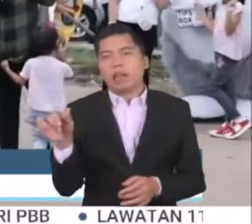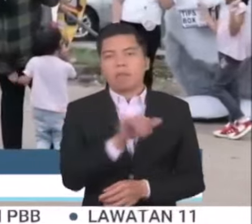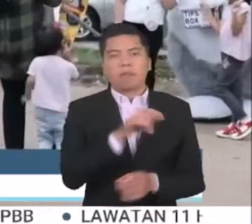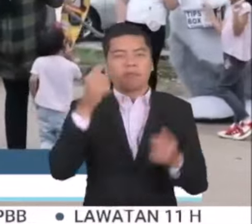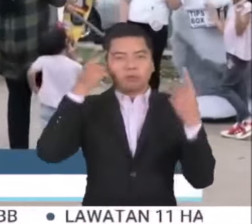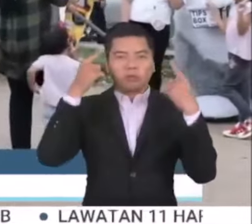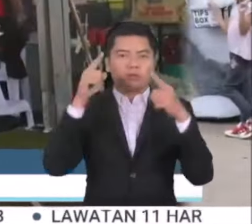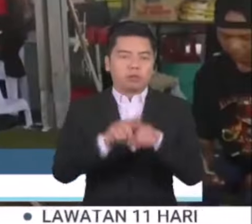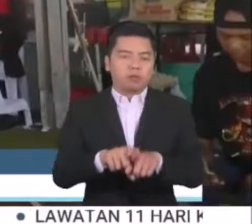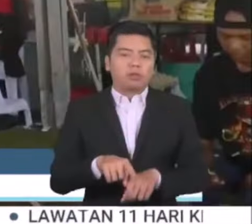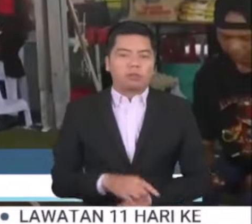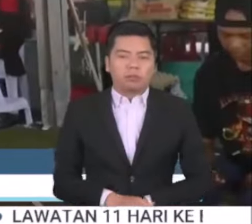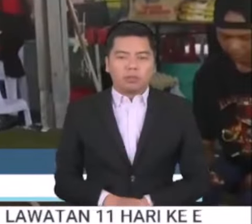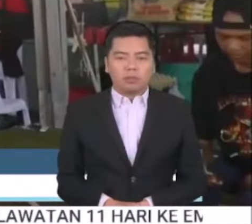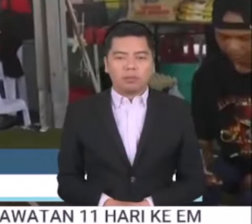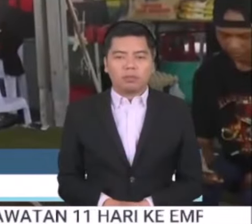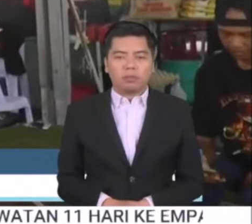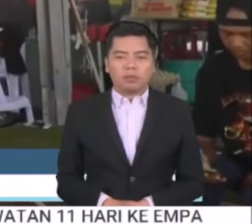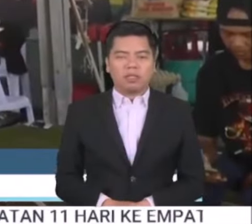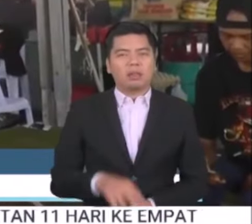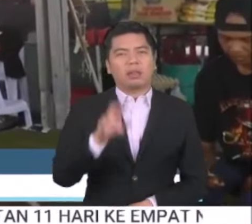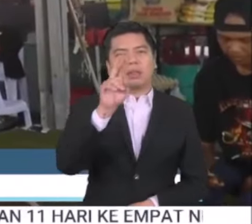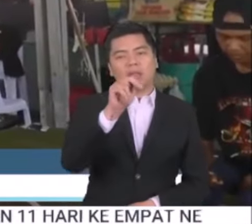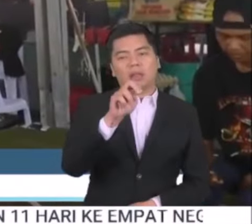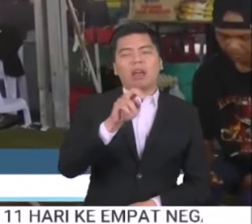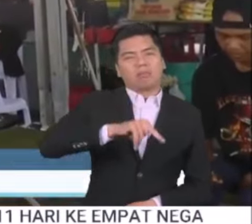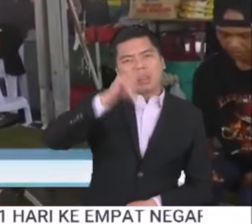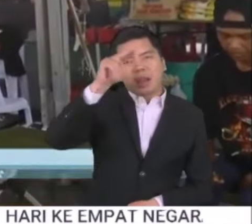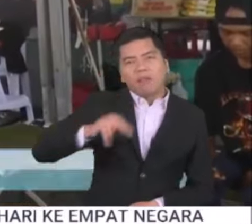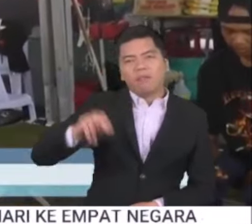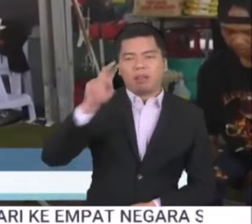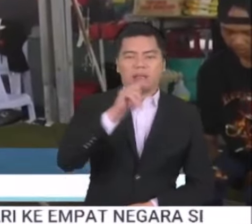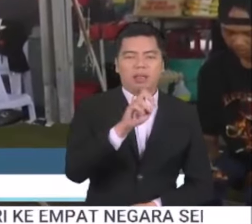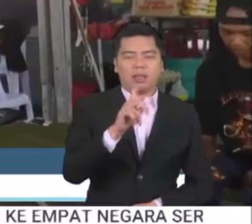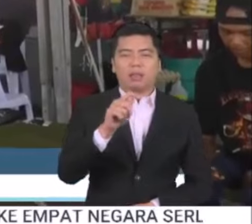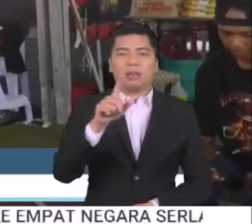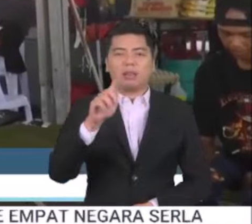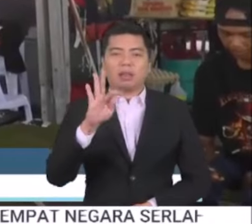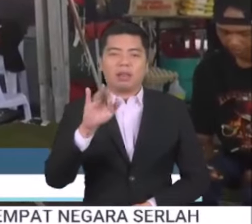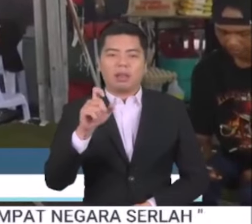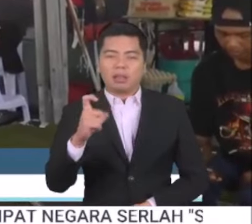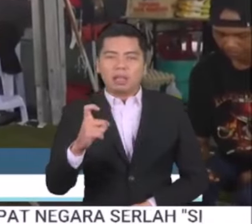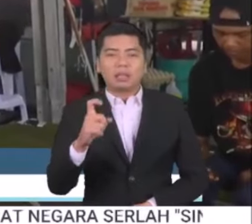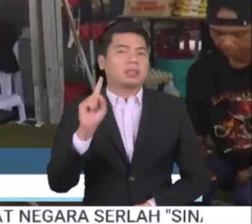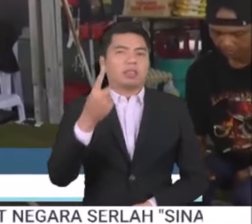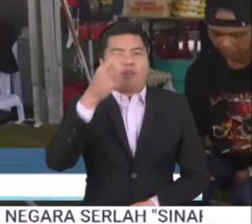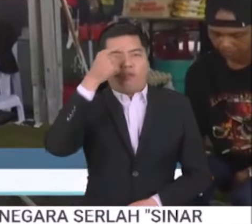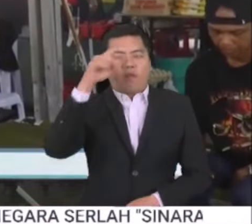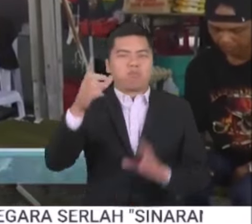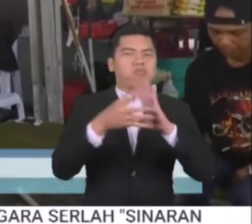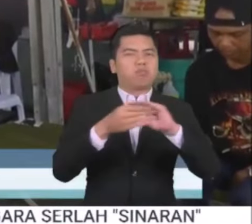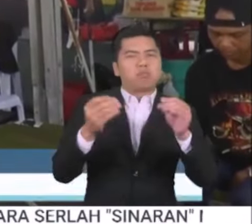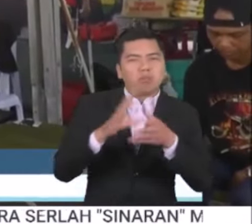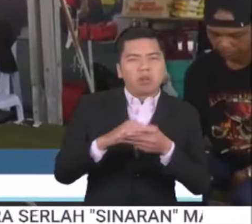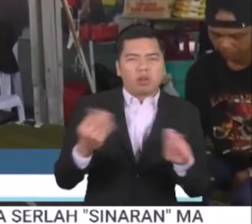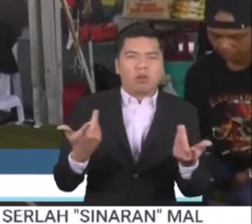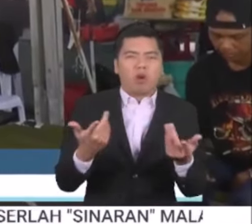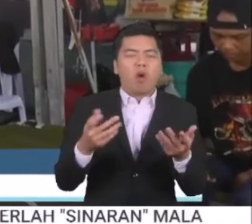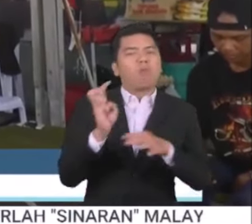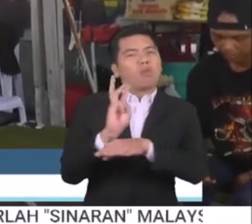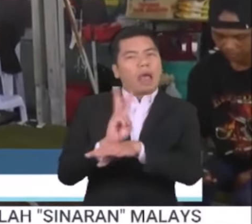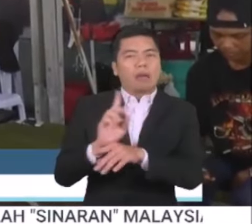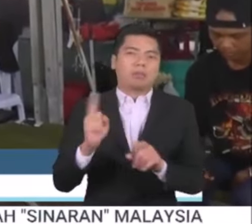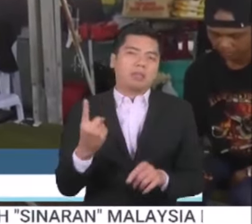penting. Netflix apa semua tu dia just untuk filem saja, drama saja. Kalau TV dia ada